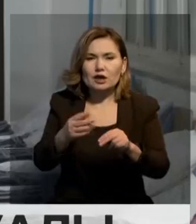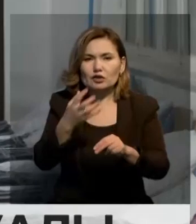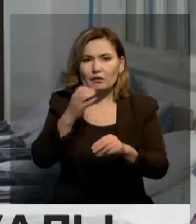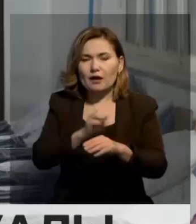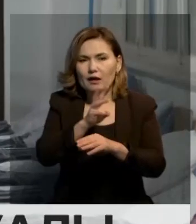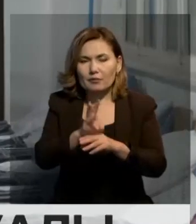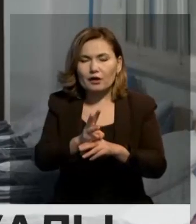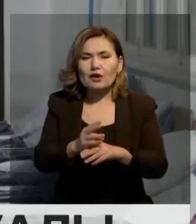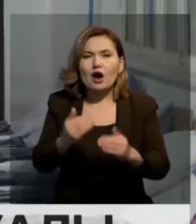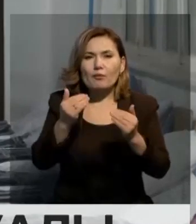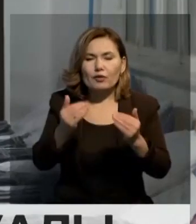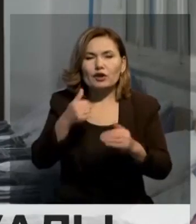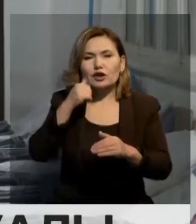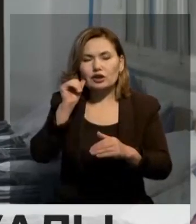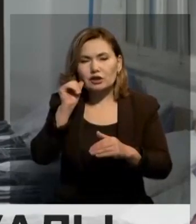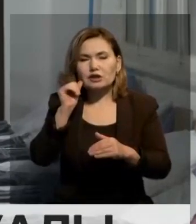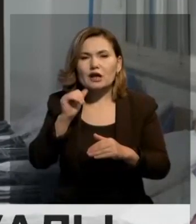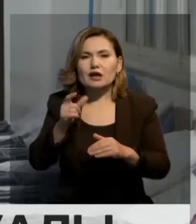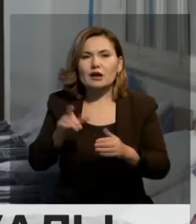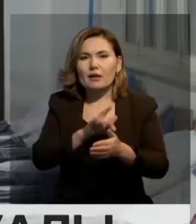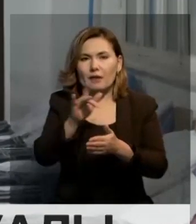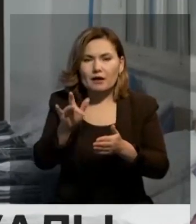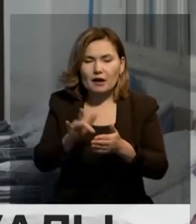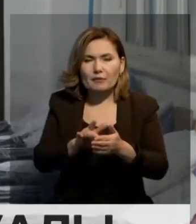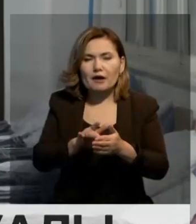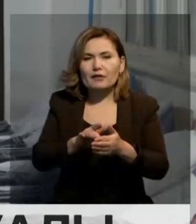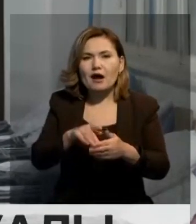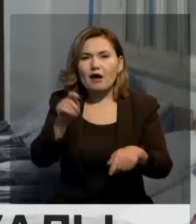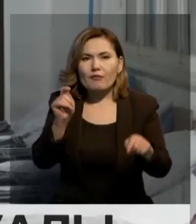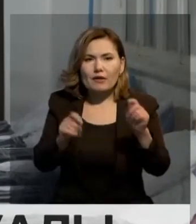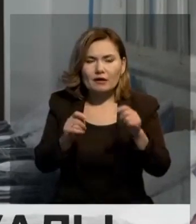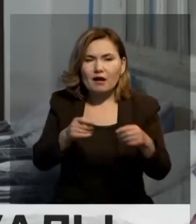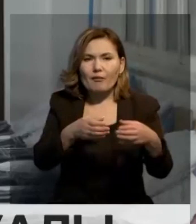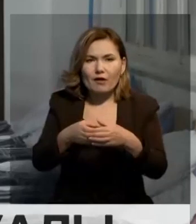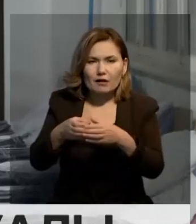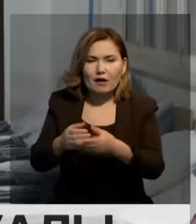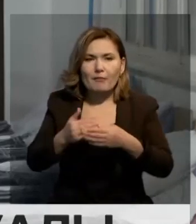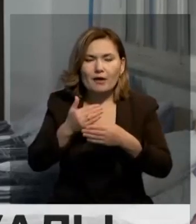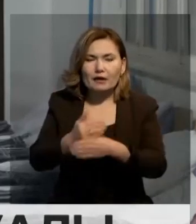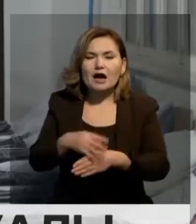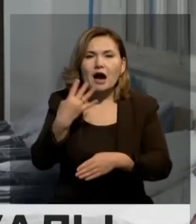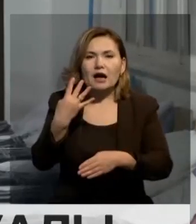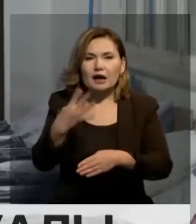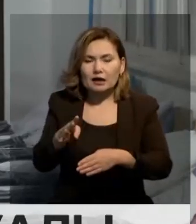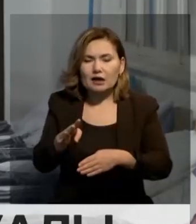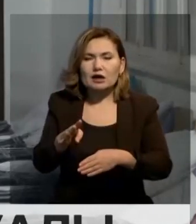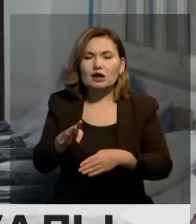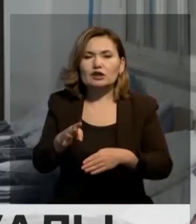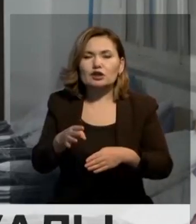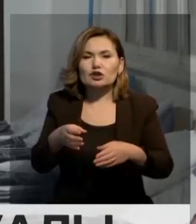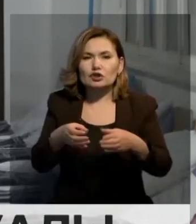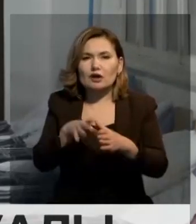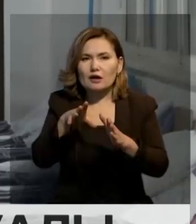бүгін Екібастұз қаласына жан-жақтан білікті мамандар жұмылдырылды. Қазіргі таңда 40-тан астам жұмыс бригадасының